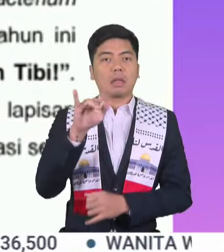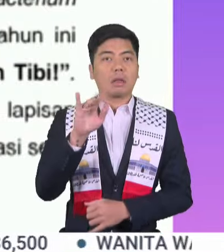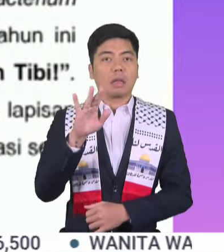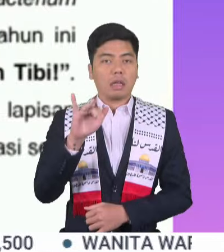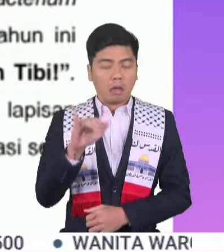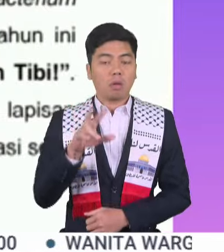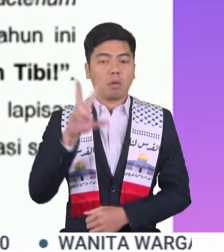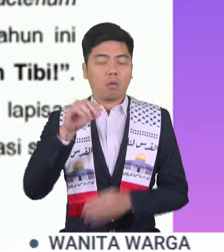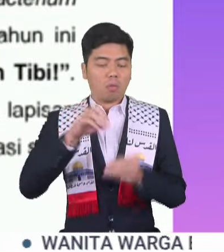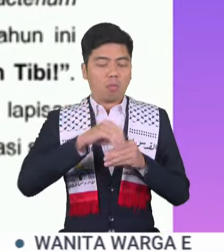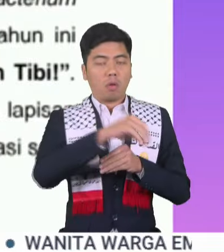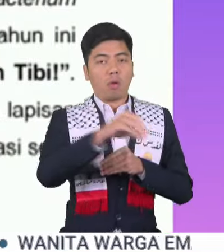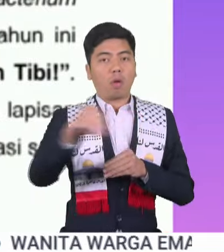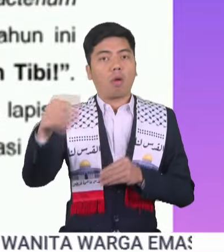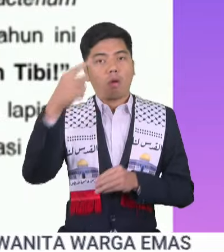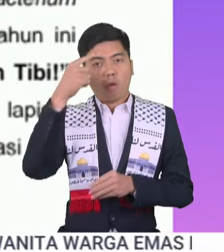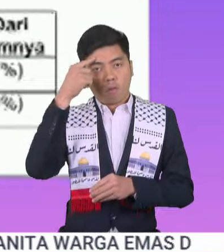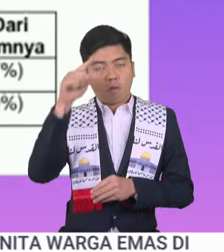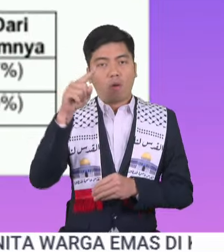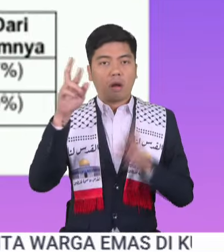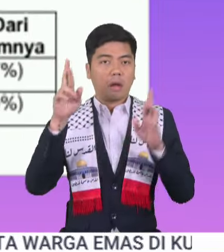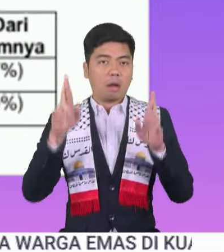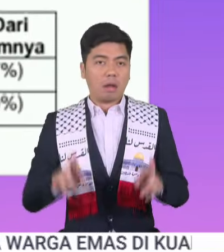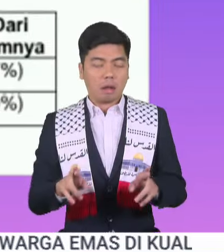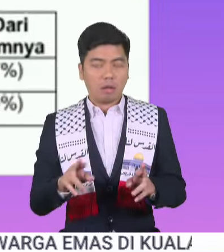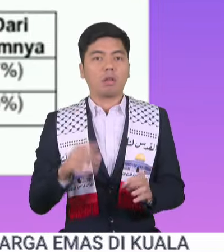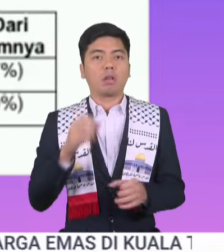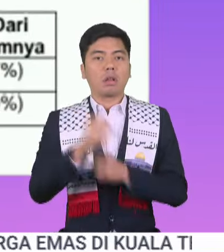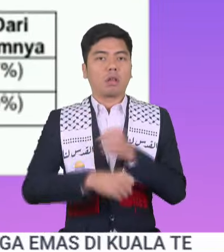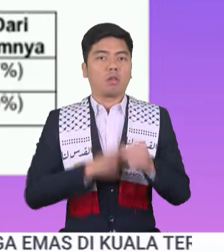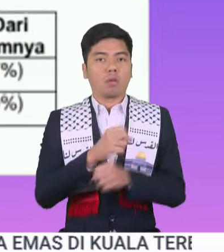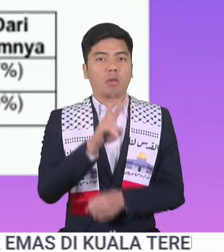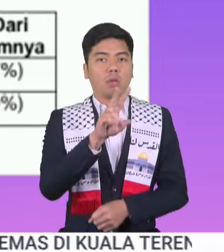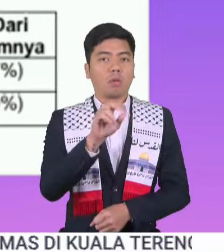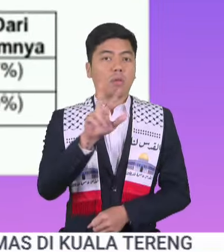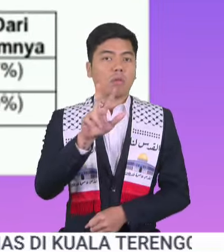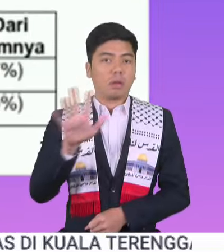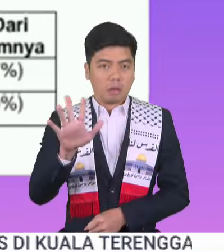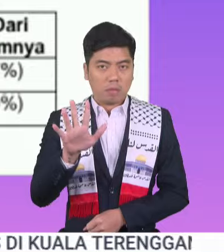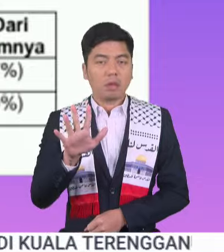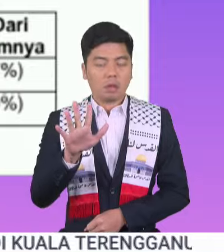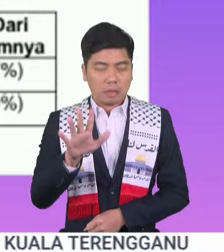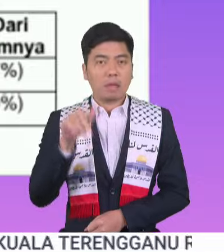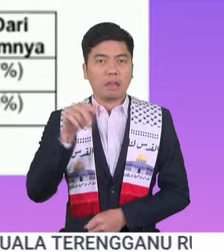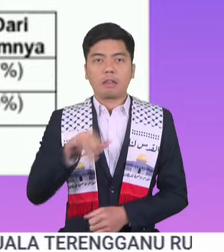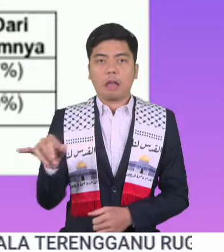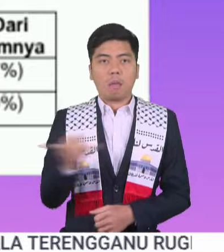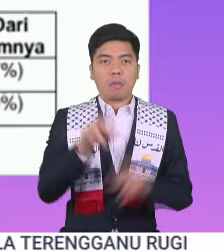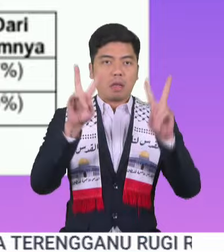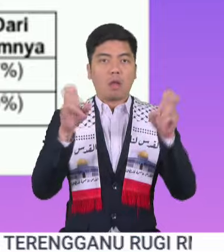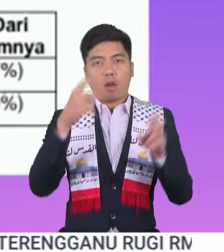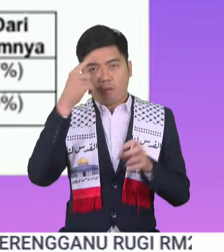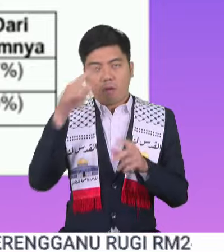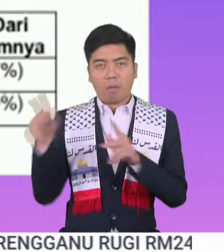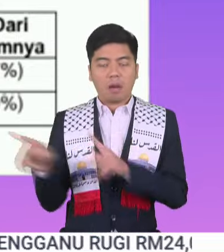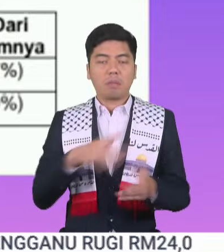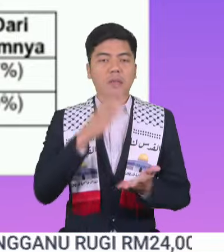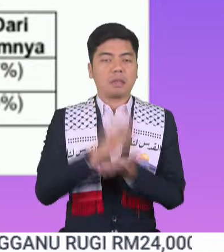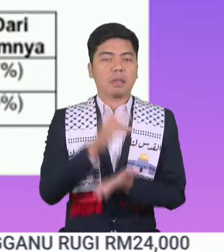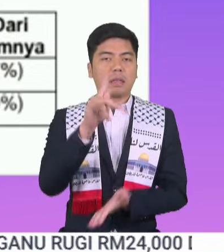berjangkit dalam masyarakat menjelang tahun 2035, selari dengan strategi hentikan TB oleh Pertubuhan Kesihatan